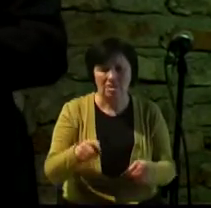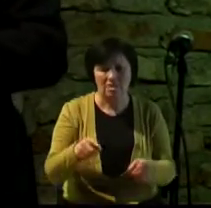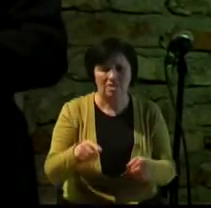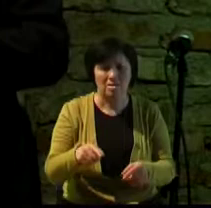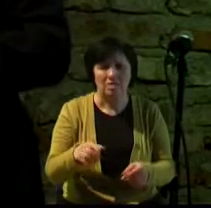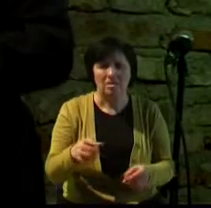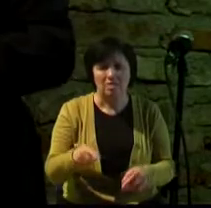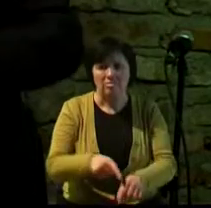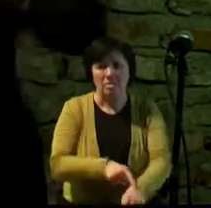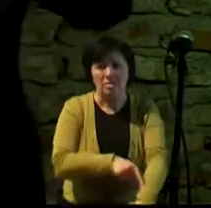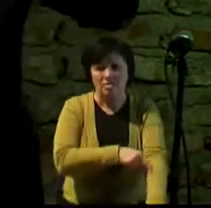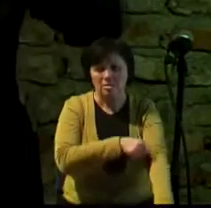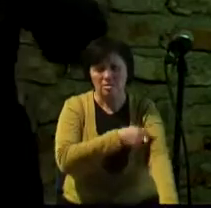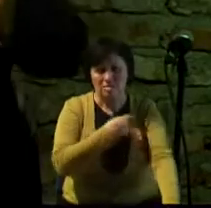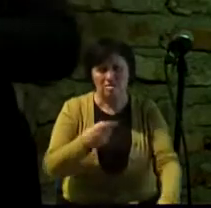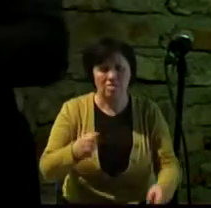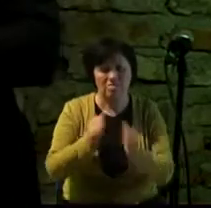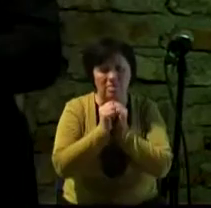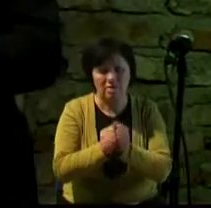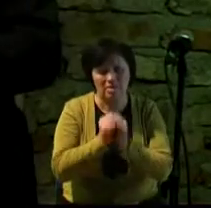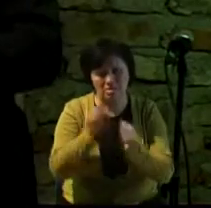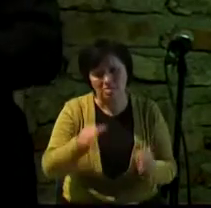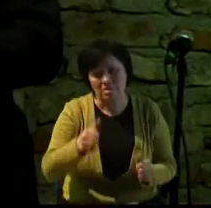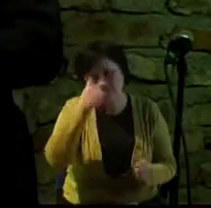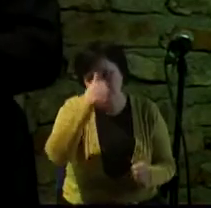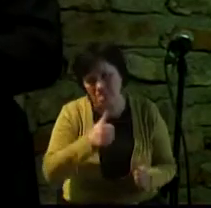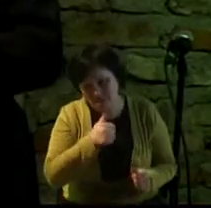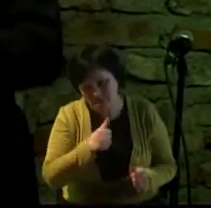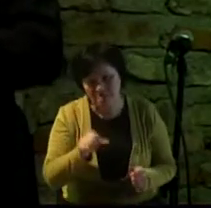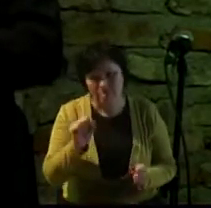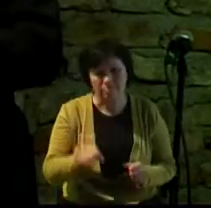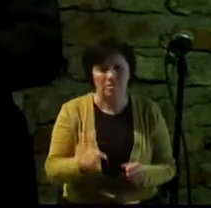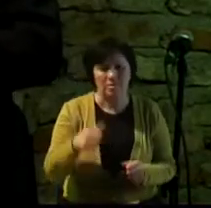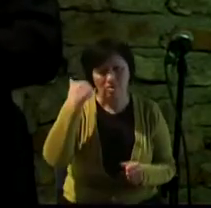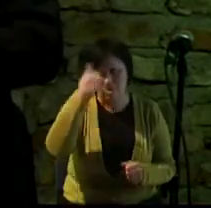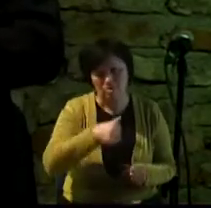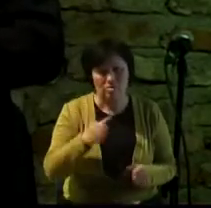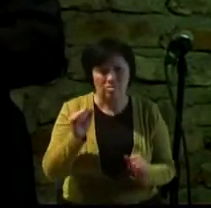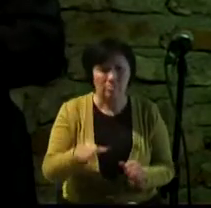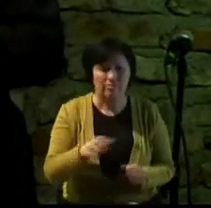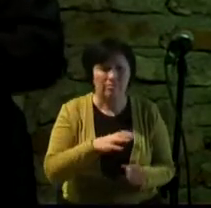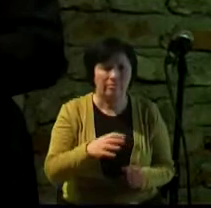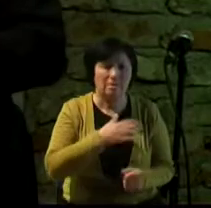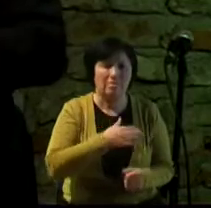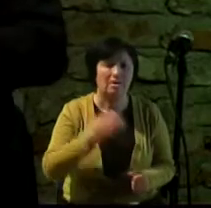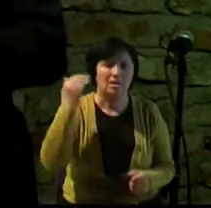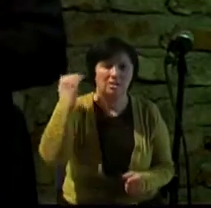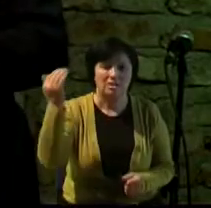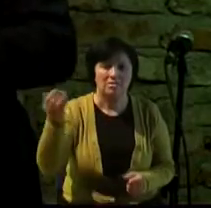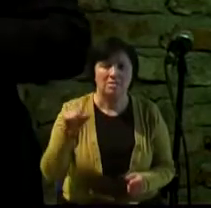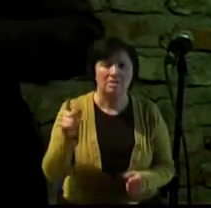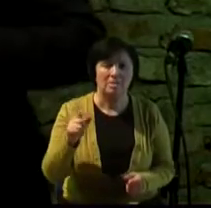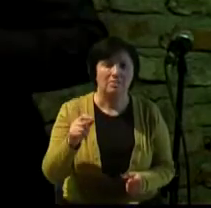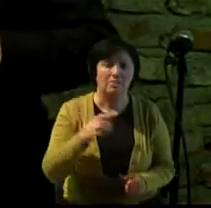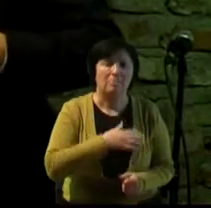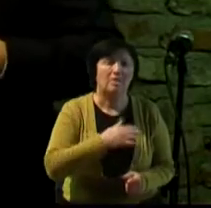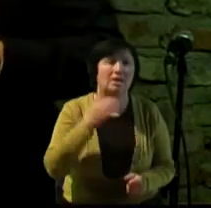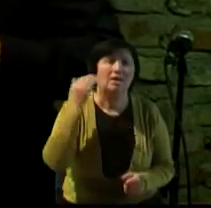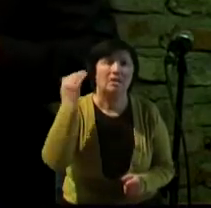наш Господь, как тот, который сказал, что я с вами во все дни до